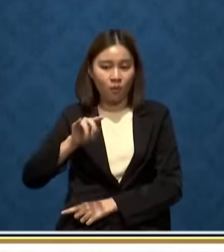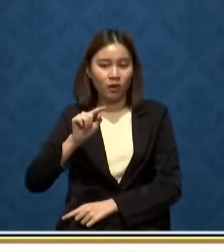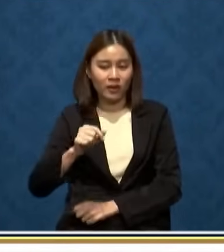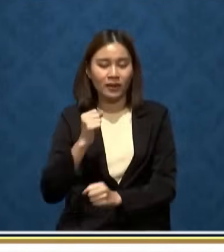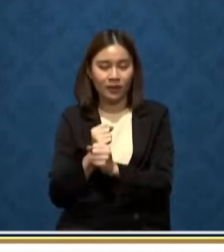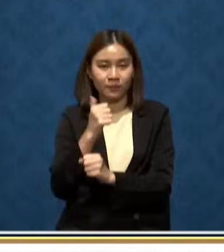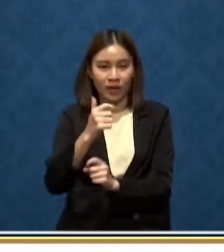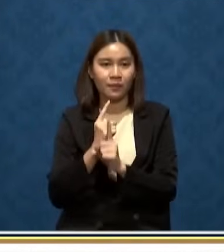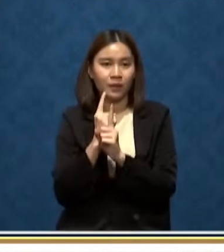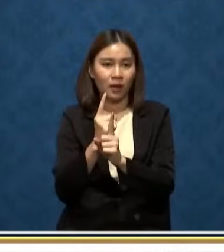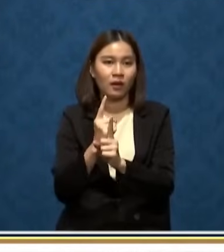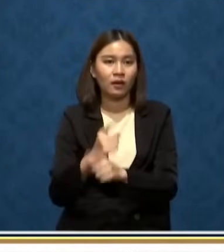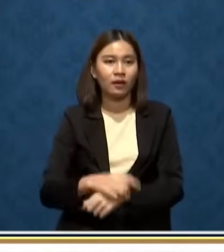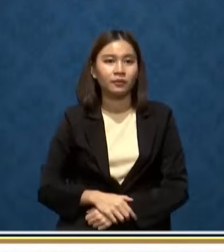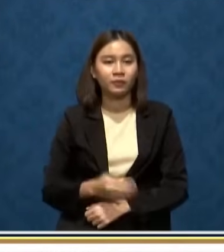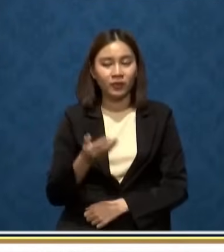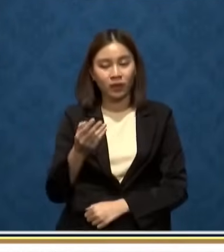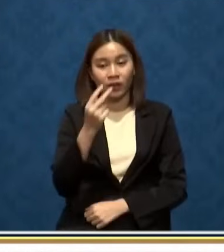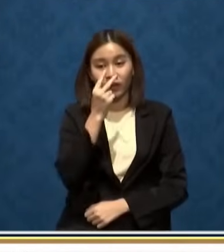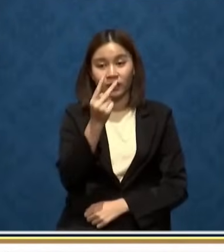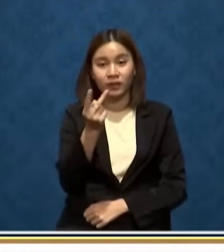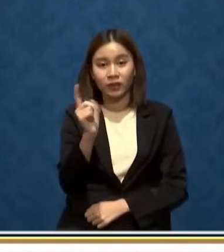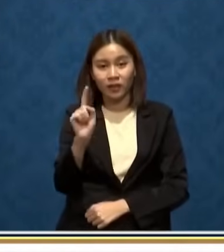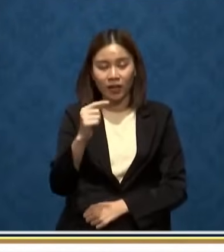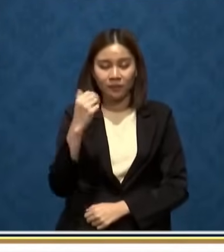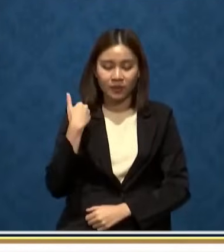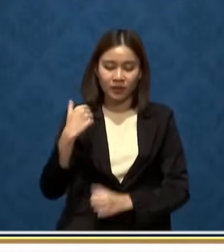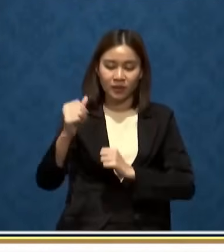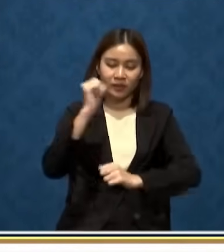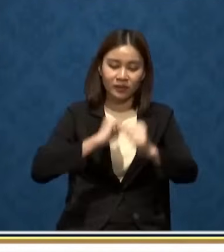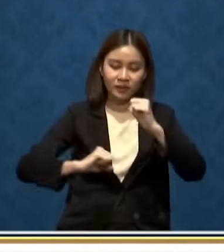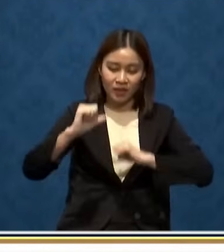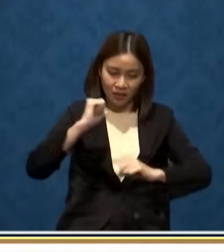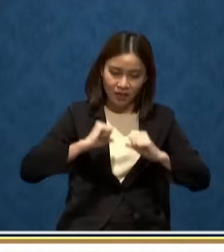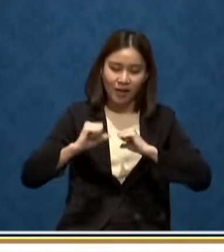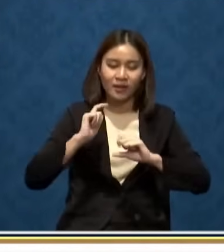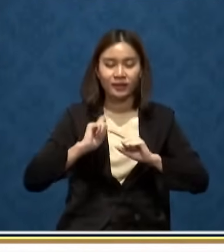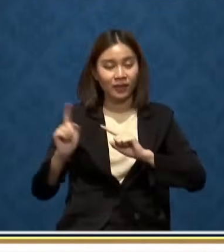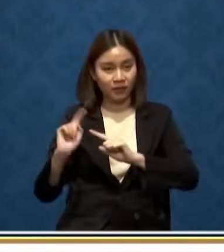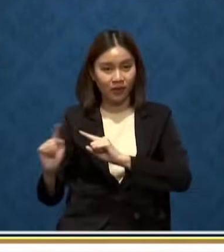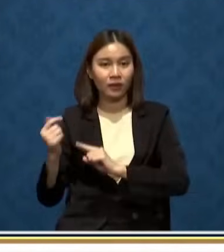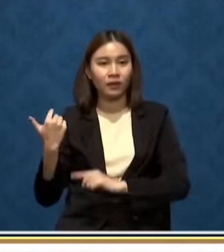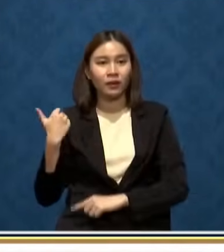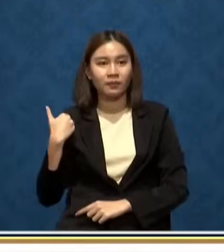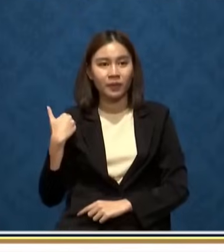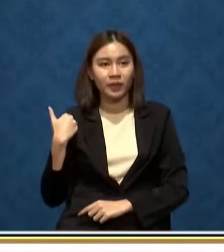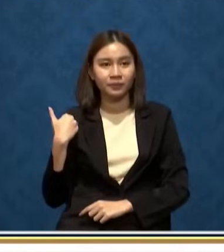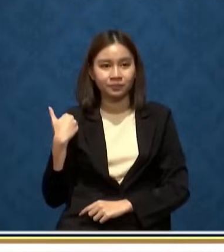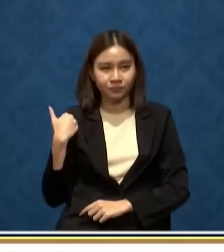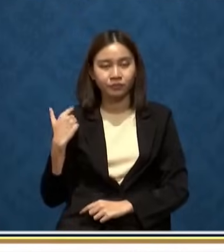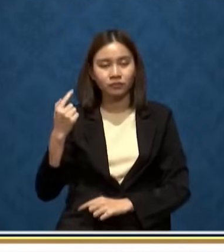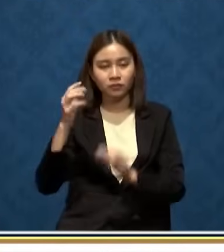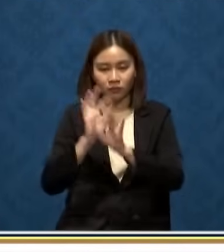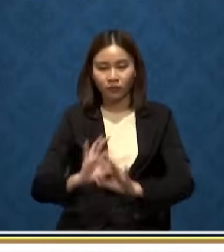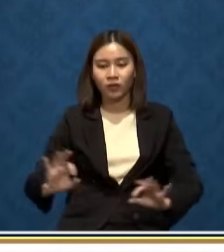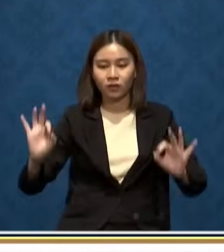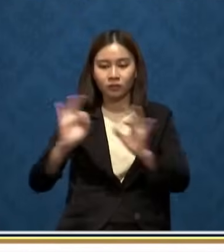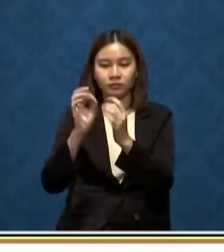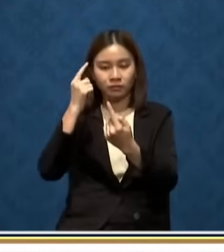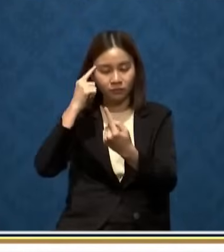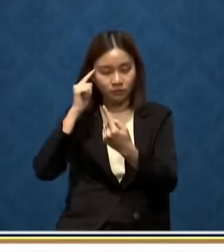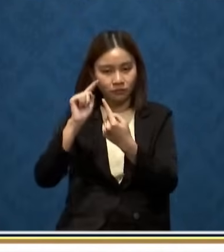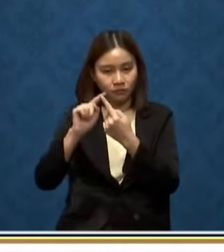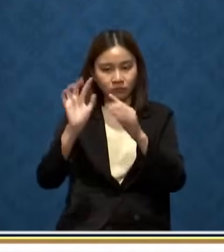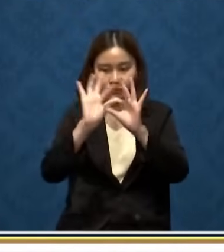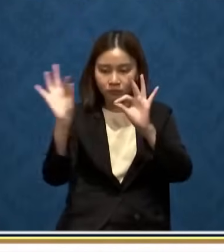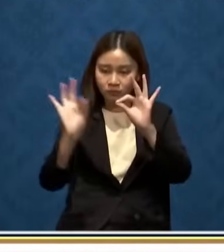ได้นะคะดังนั้นท่านอาจจะเห็นว่าเรามีละครที่เพิ่มขึ้นและเป็นละครที่พยายามให้ความสำคัญกับเป้าหมายของเ